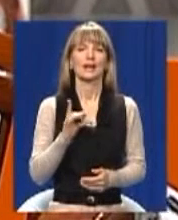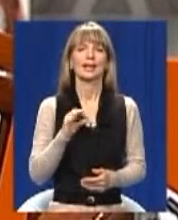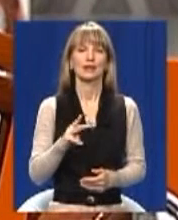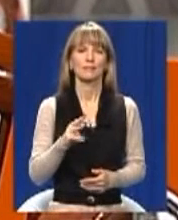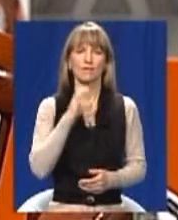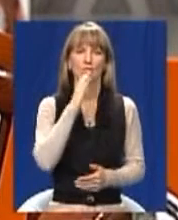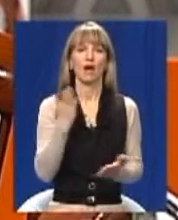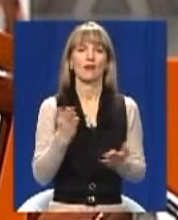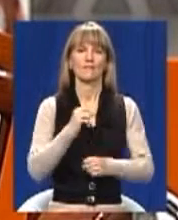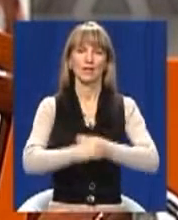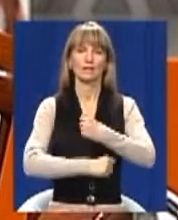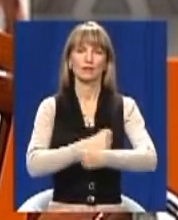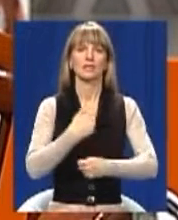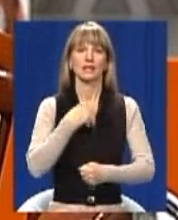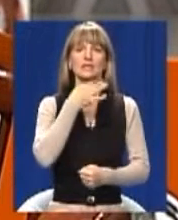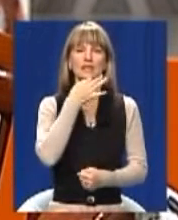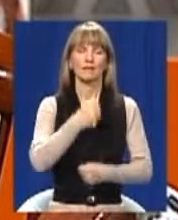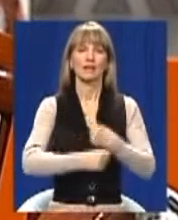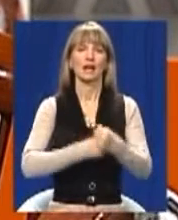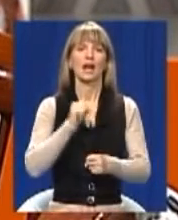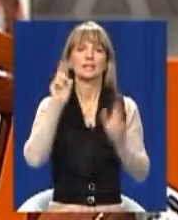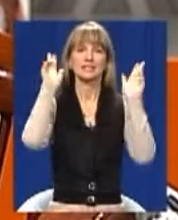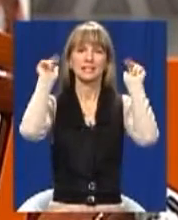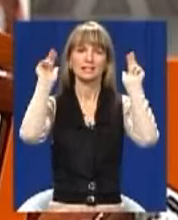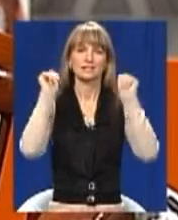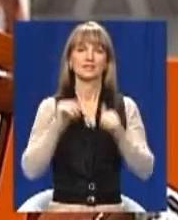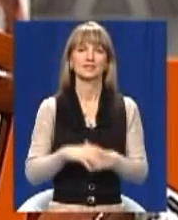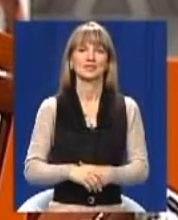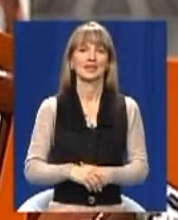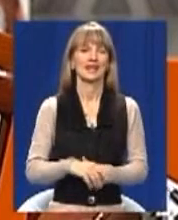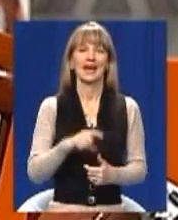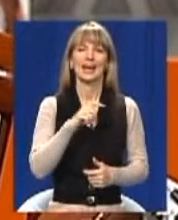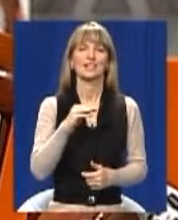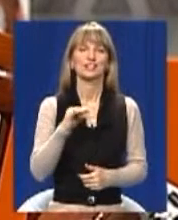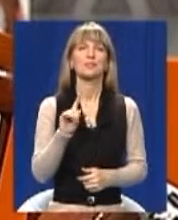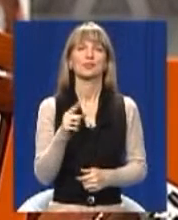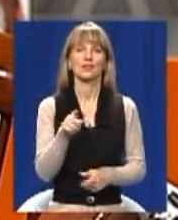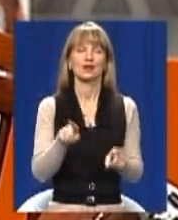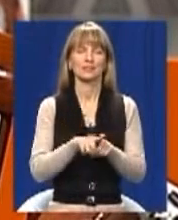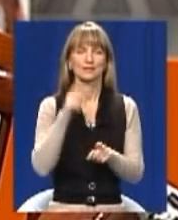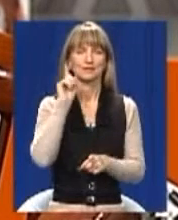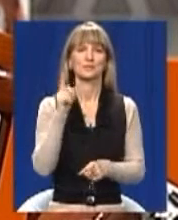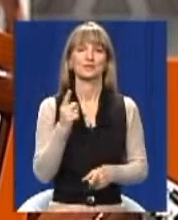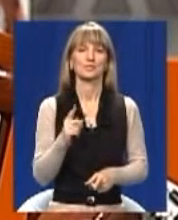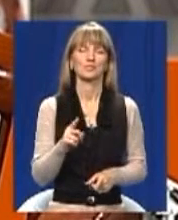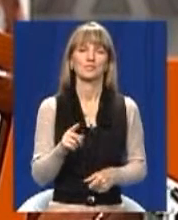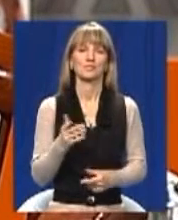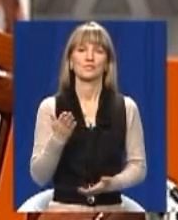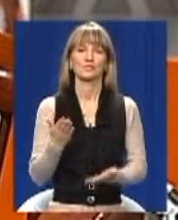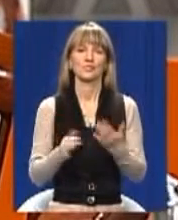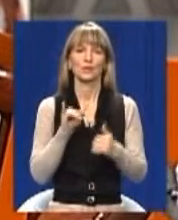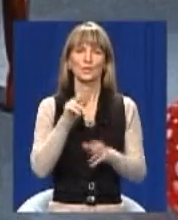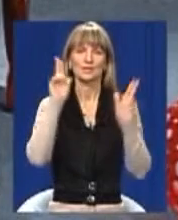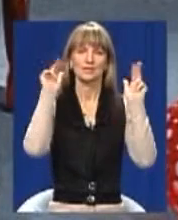же ведмеді? Я сказала ведмедів. А зайці? А зайці не хижі. А чому, як ти думаєш, вони не хижі? А якщо в